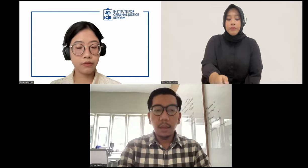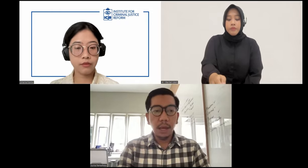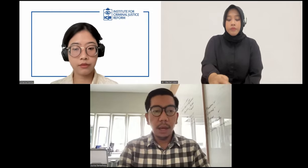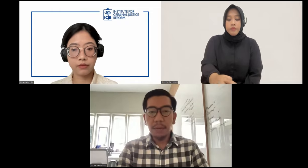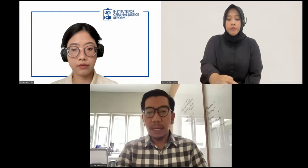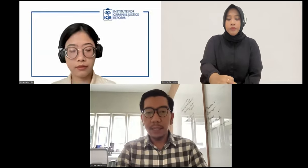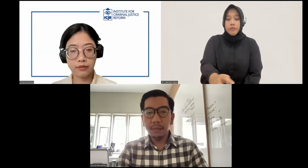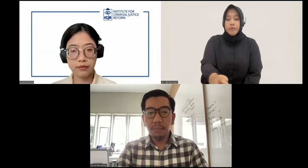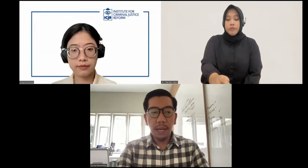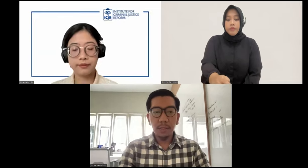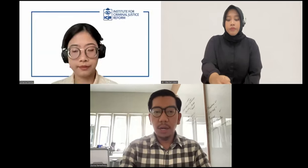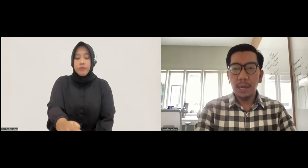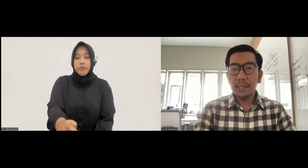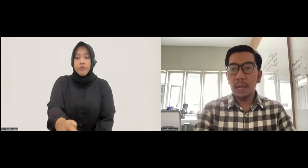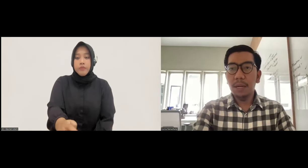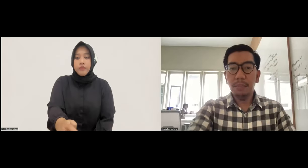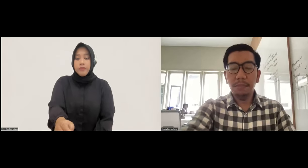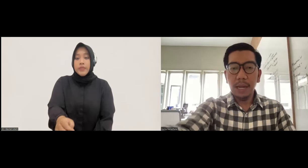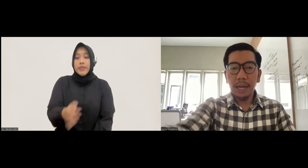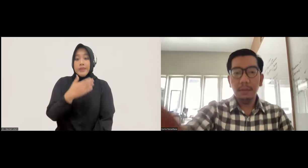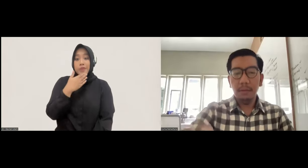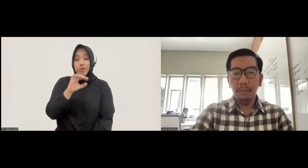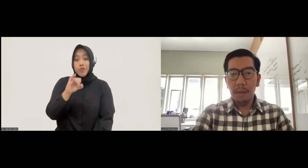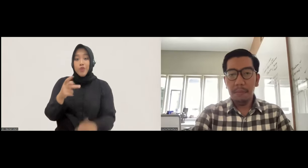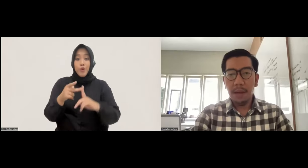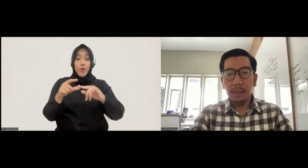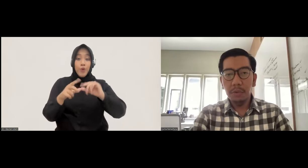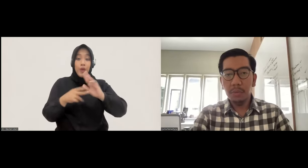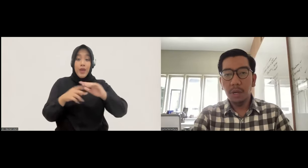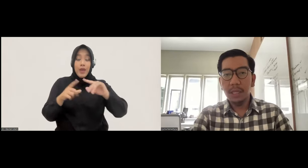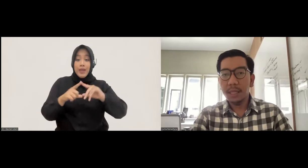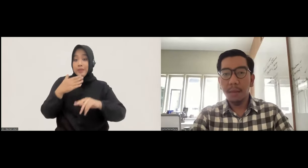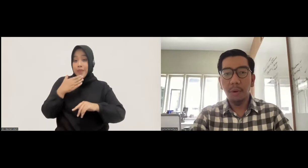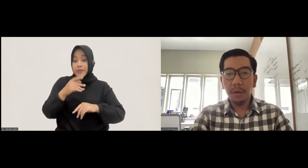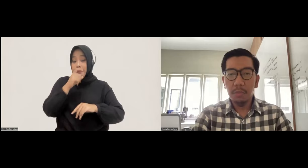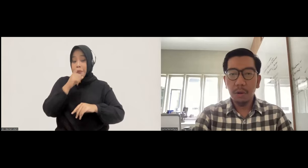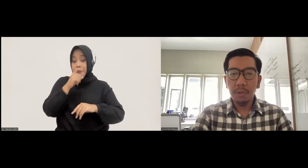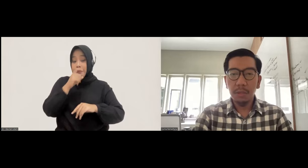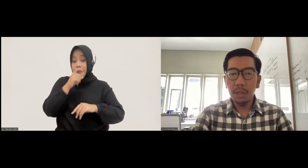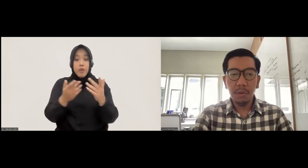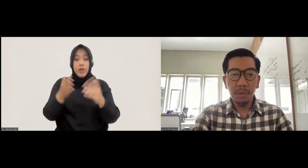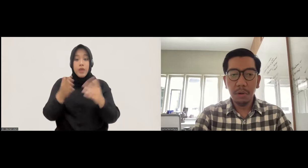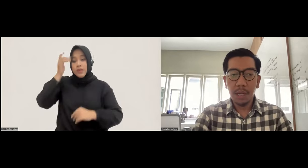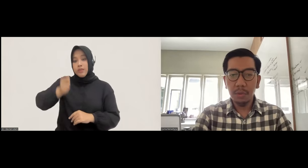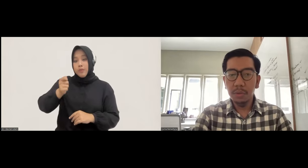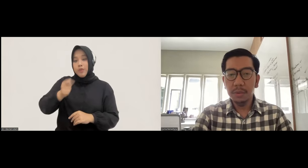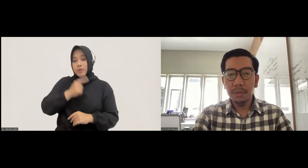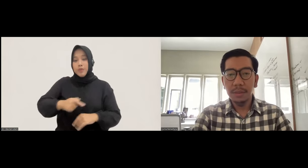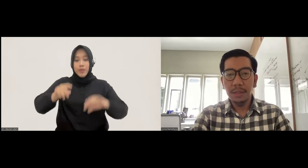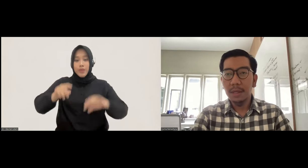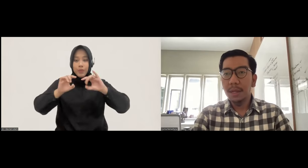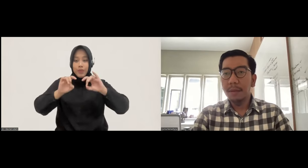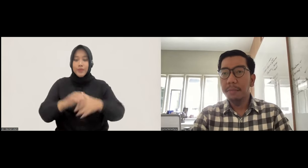Ya, terima kasih Mbak Johana. Selamat pagi, Bapak Ibu semuanya. Assalamualaikum warahmatullahi wabarakatuh.